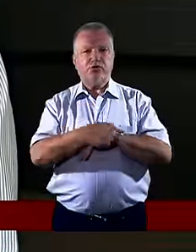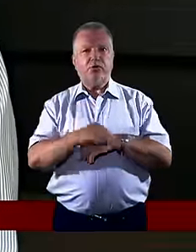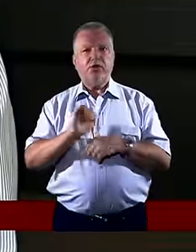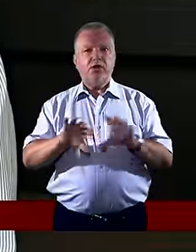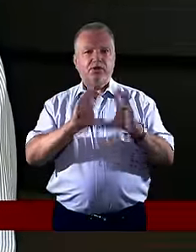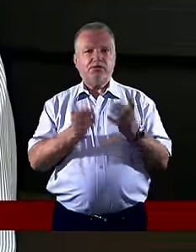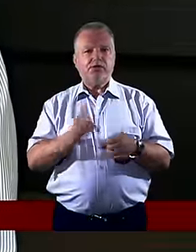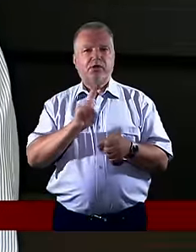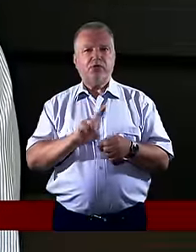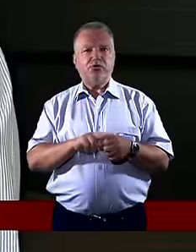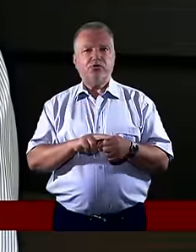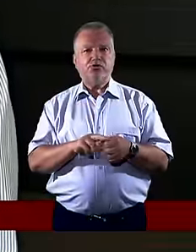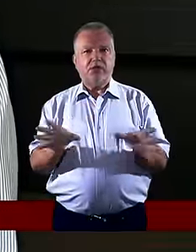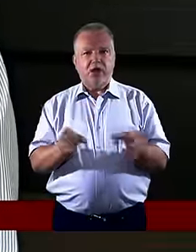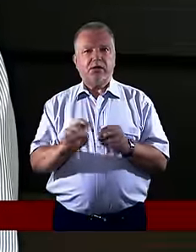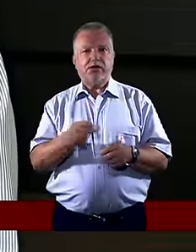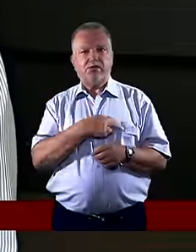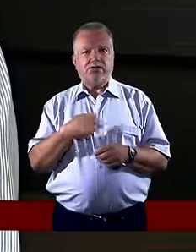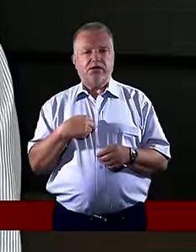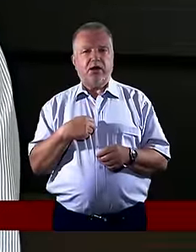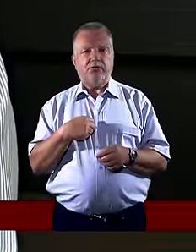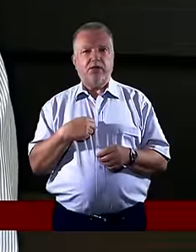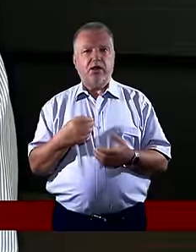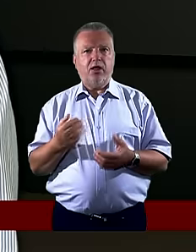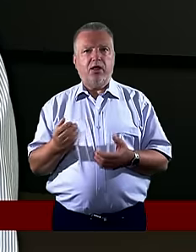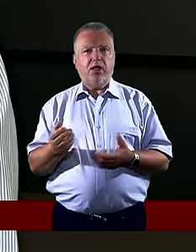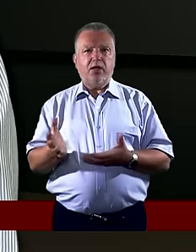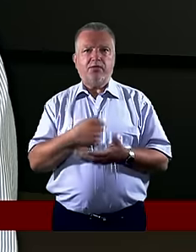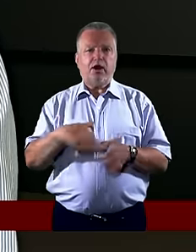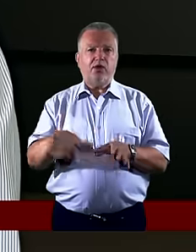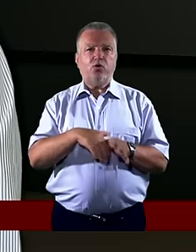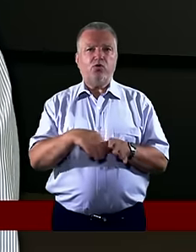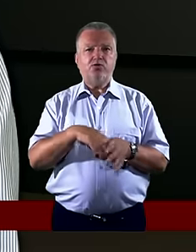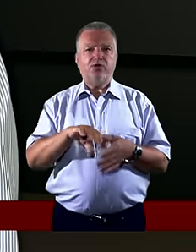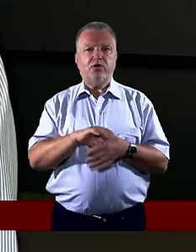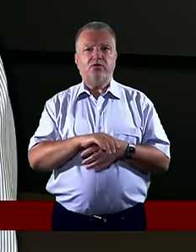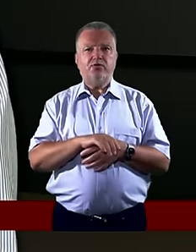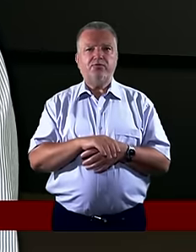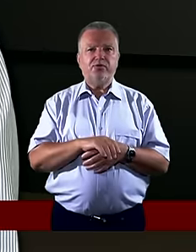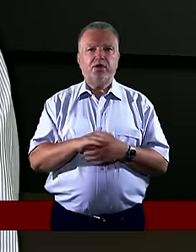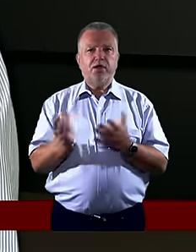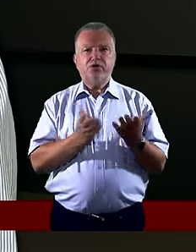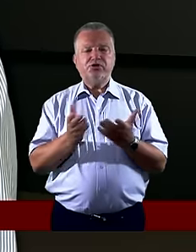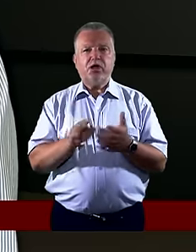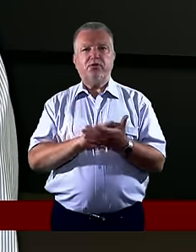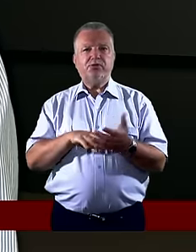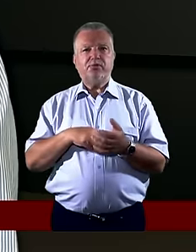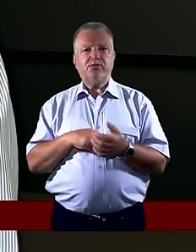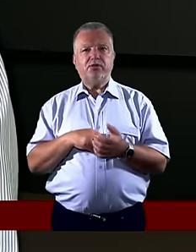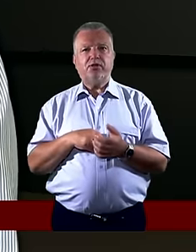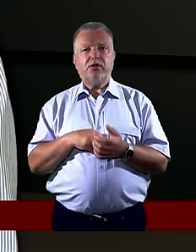rozważanie wspólne i wszystkim tym, którzy razem z nami brali udział w czytaniu Biblii, no, w wymianie różnych myśli,